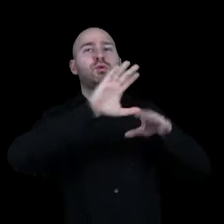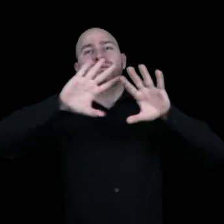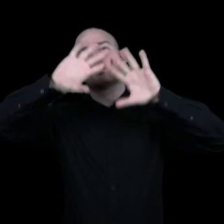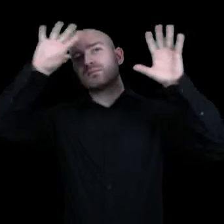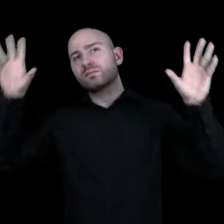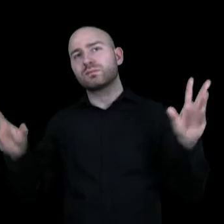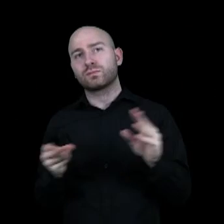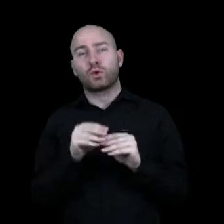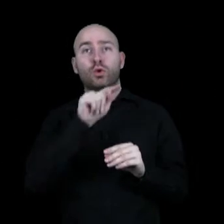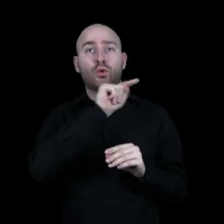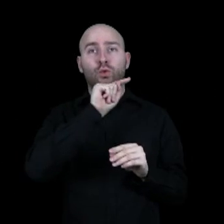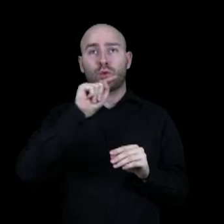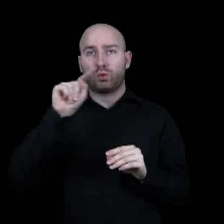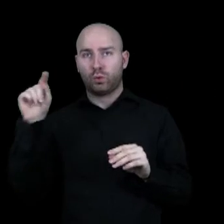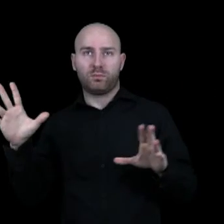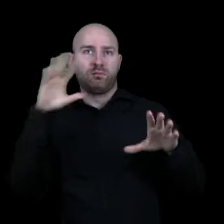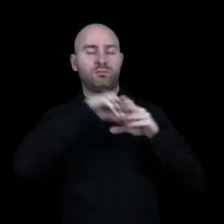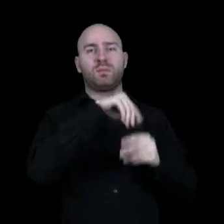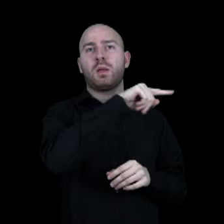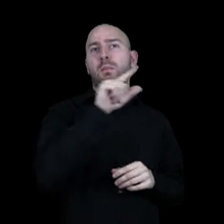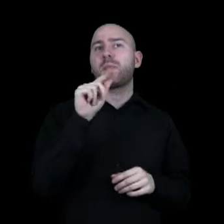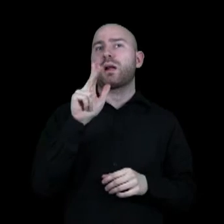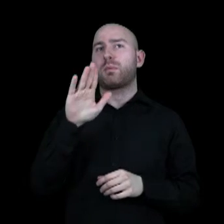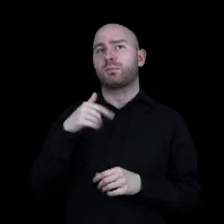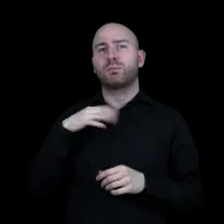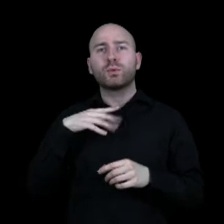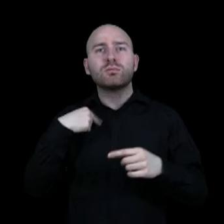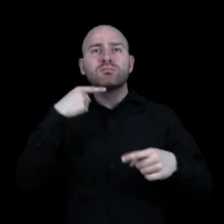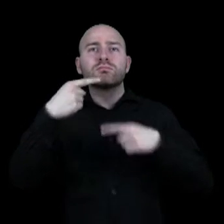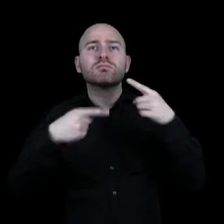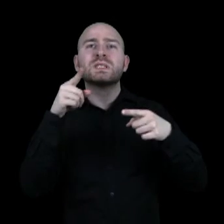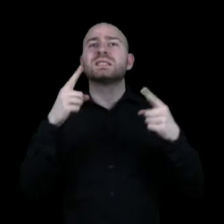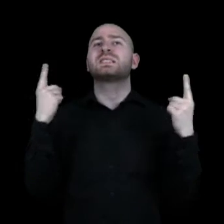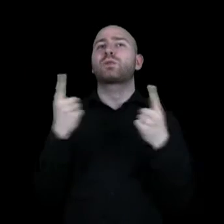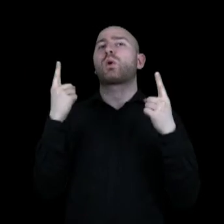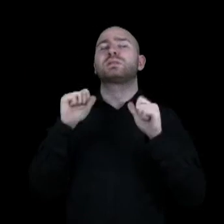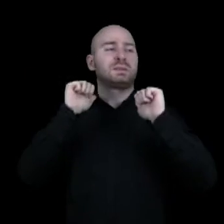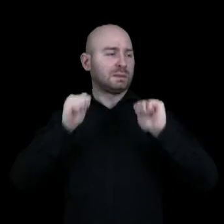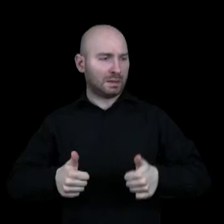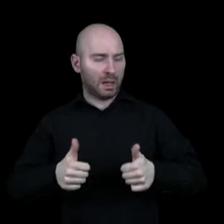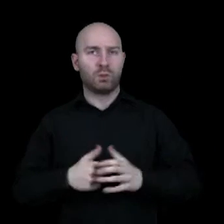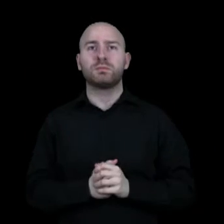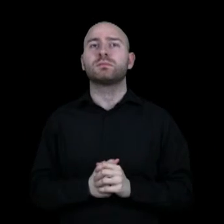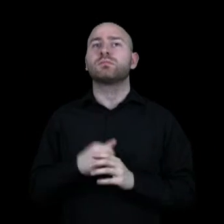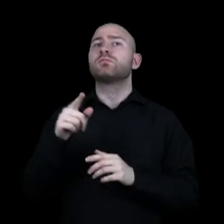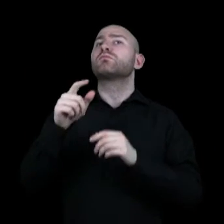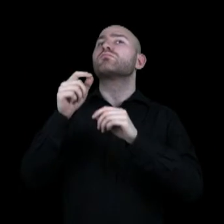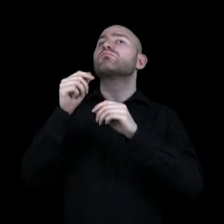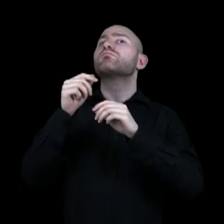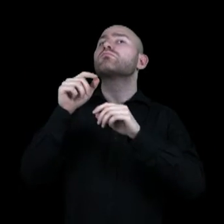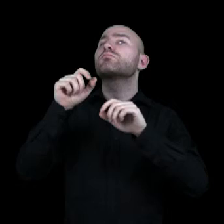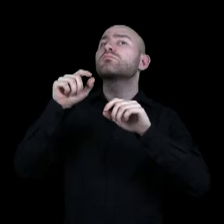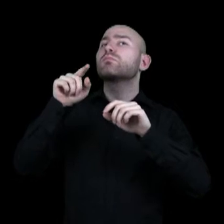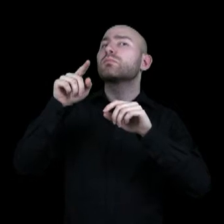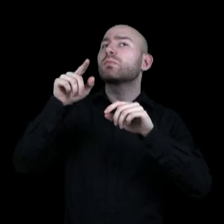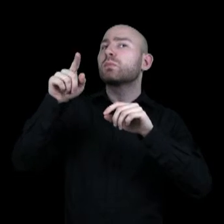dopełnia obraz. Opisaliśmy już sytuację, w której te czynniki były stałe. Podatki się nie zmieniają,